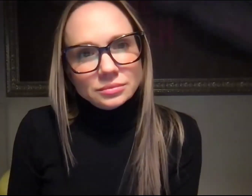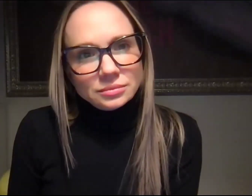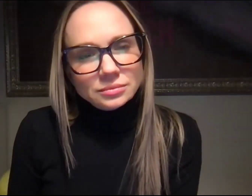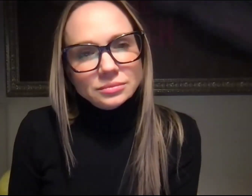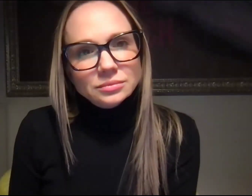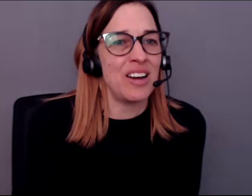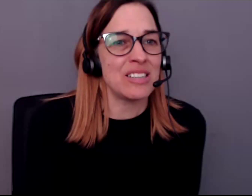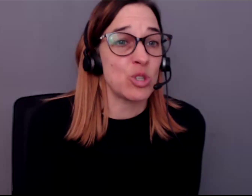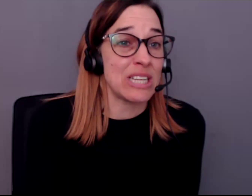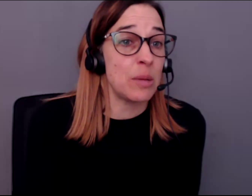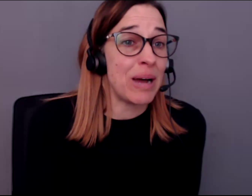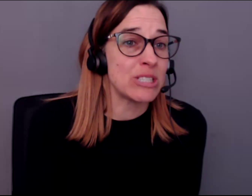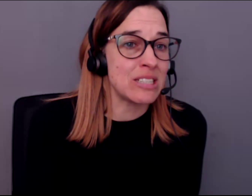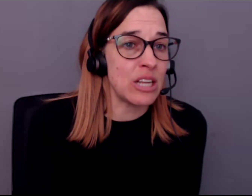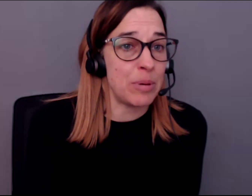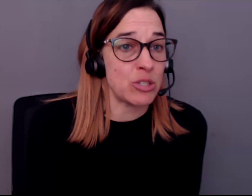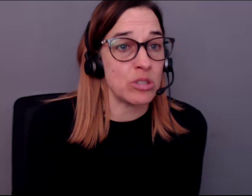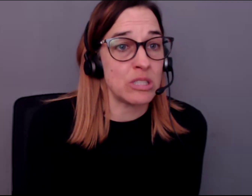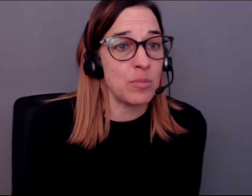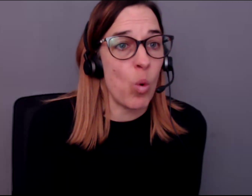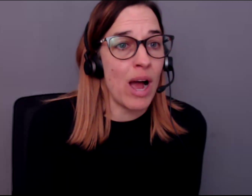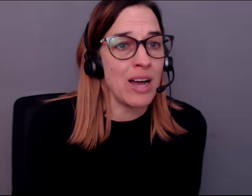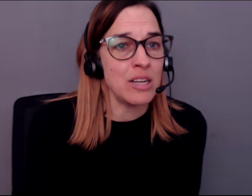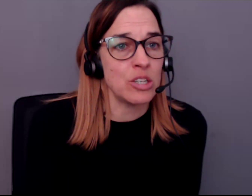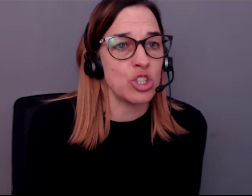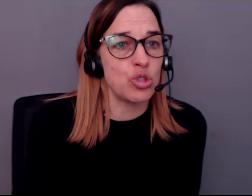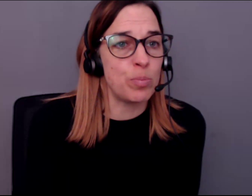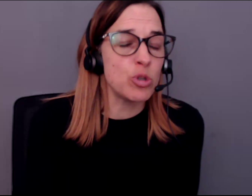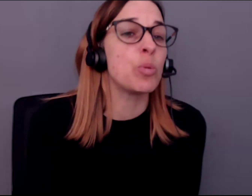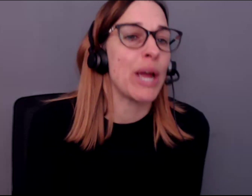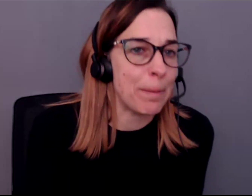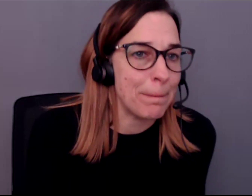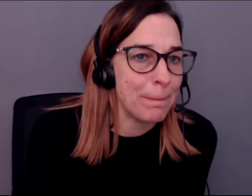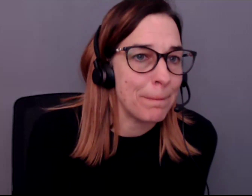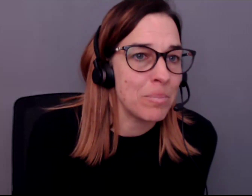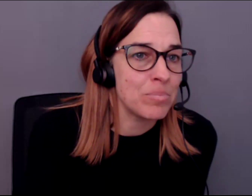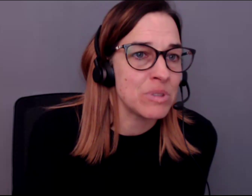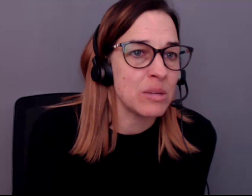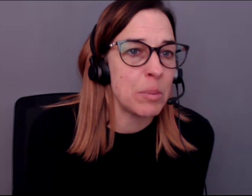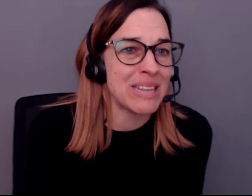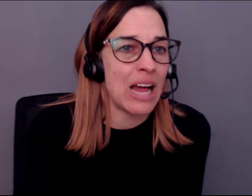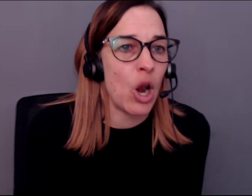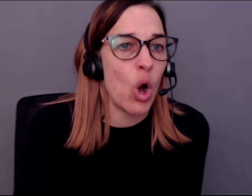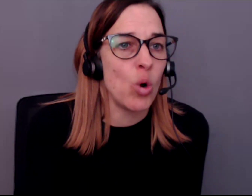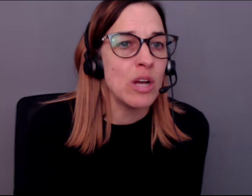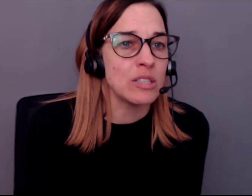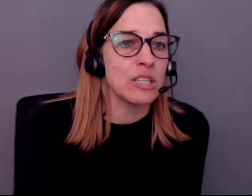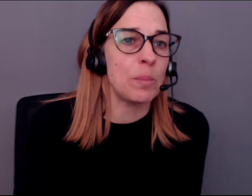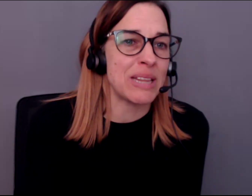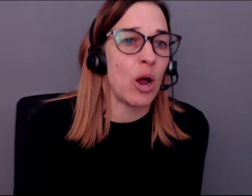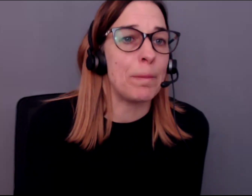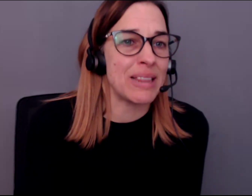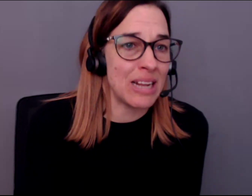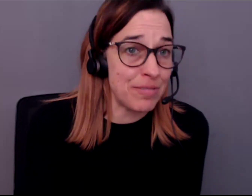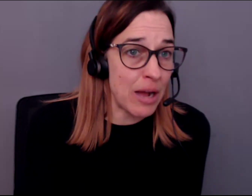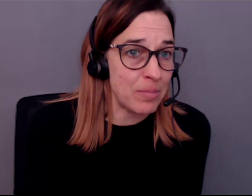exactement. C'est ça, ça dépend le style de la personne. Tu sais, moi, je suis plus bohème. Tu sais, mes pantalons, c'est